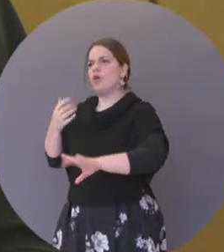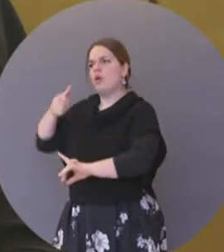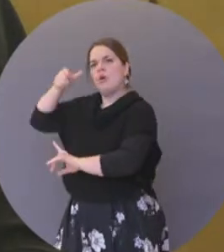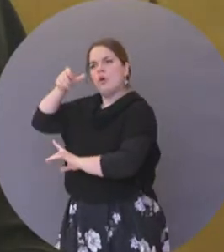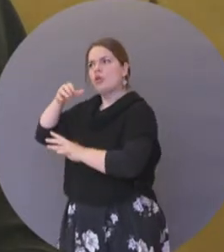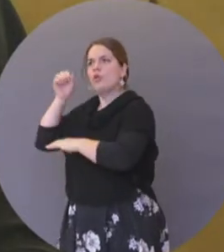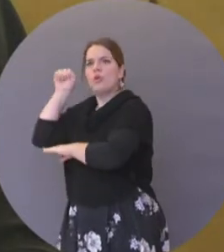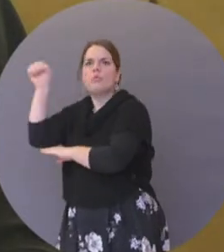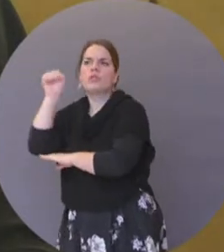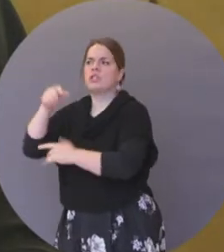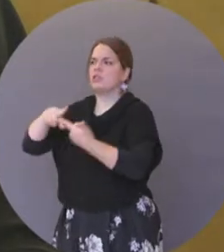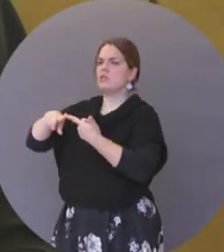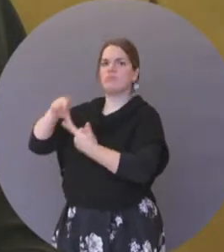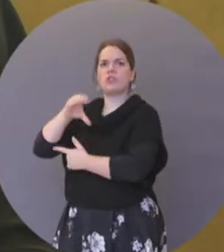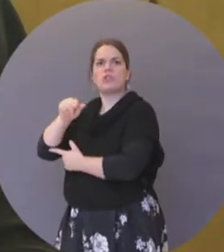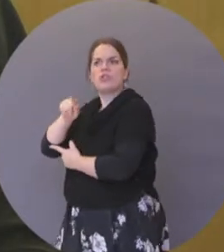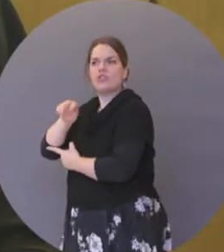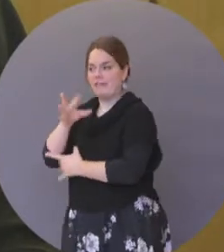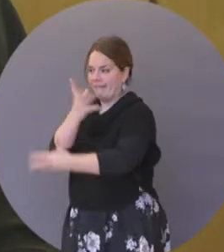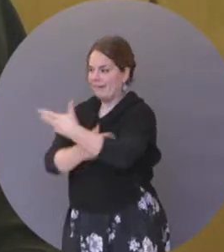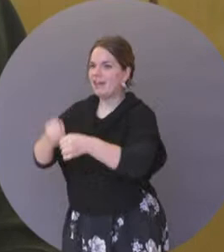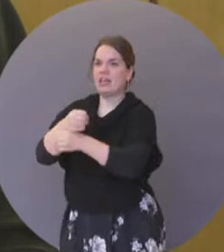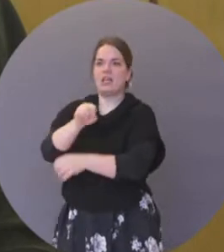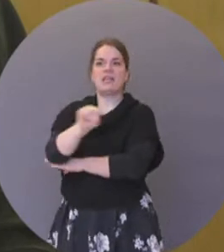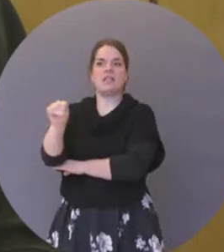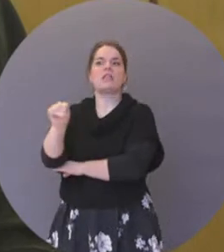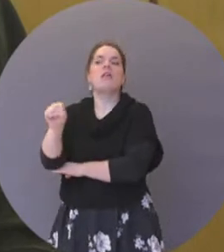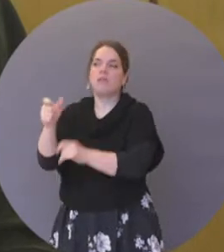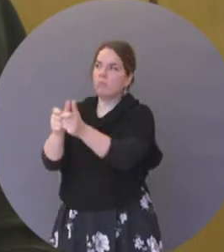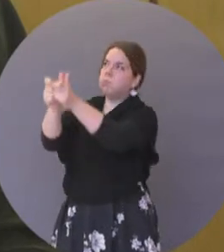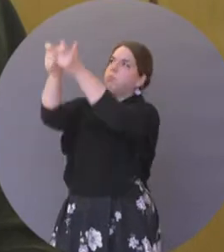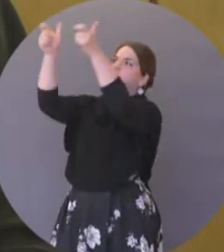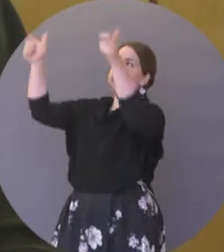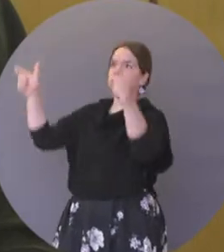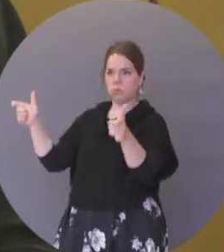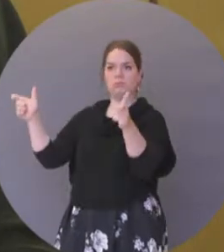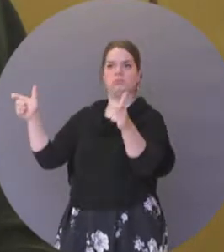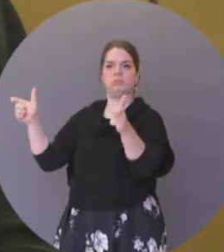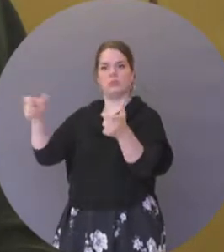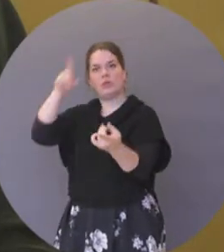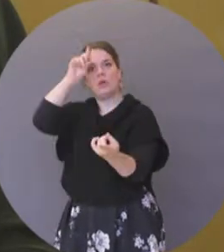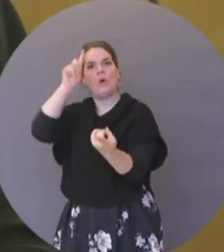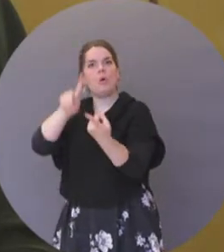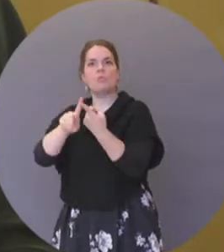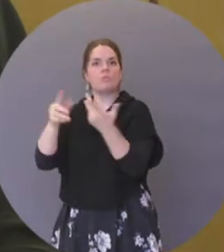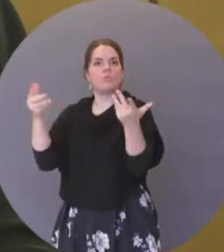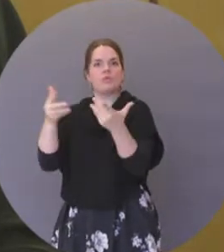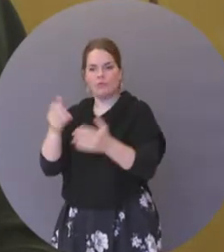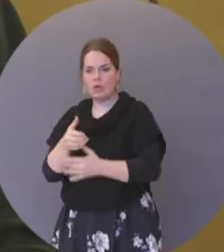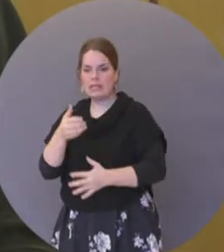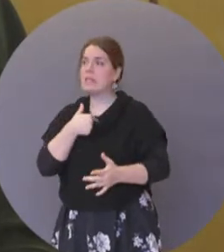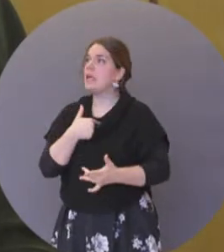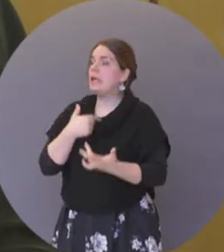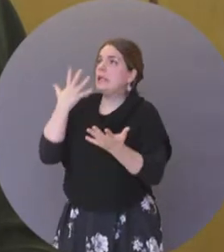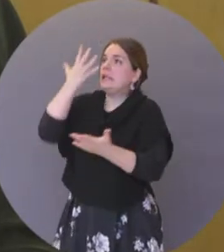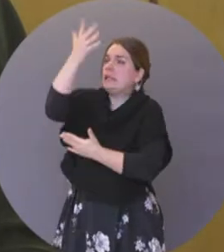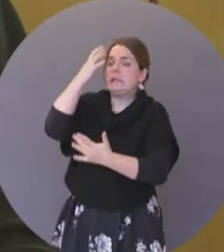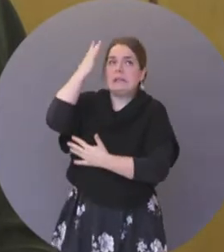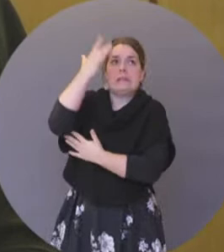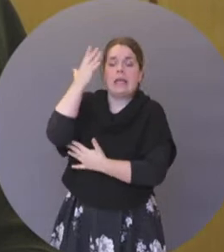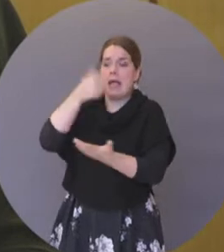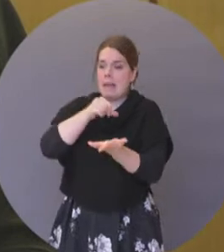communistes et de la CGT créé la sécurité sociale il s'agissait alors de préserver les Français des craintes du lendemain des maladies